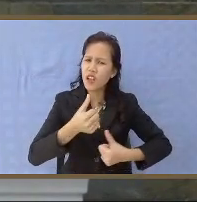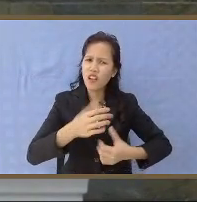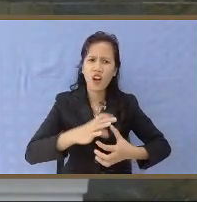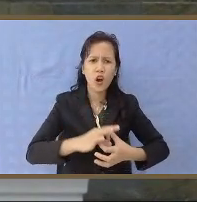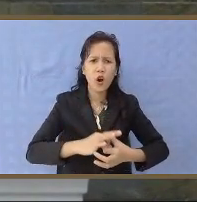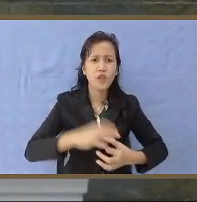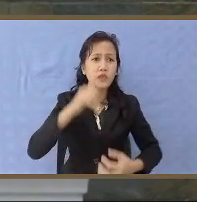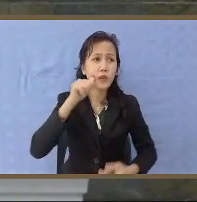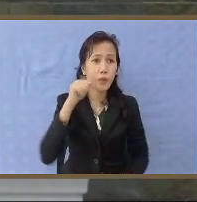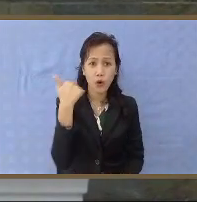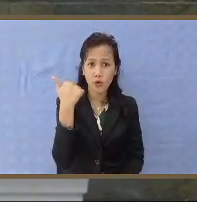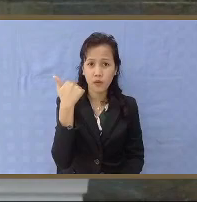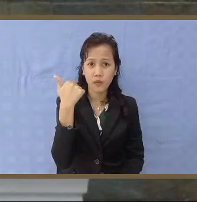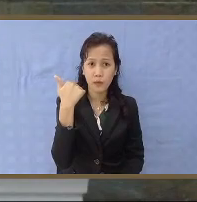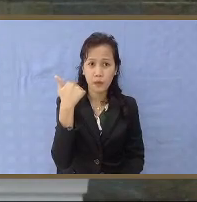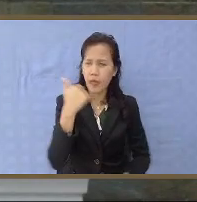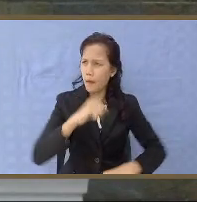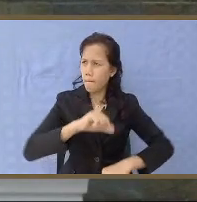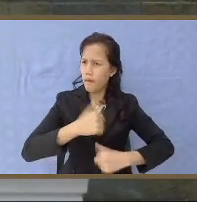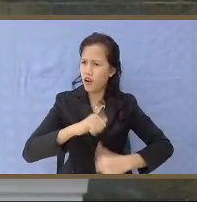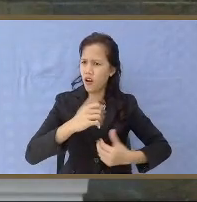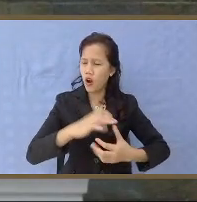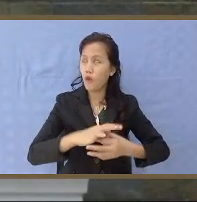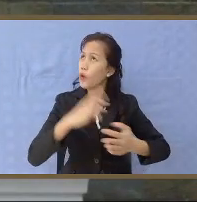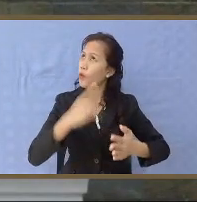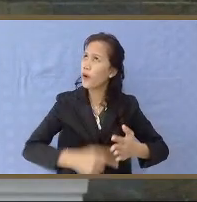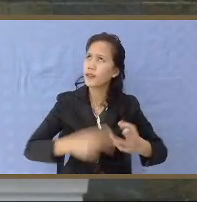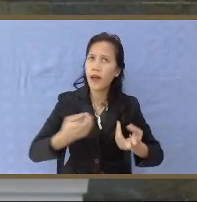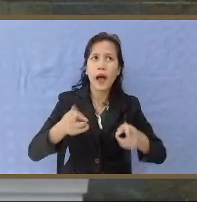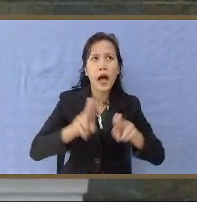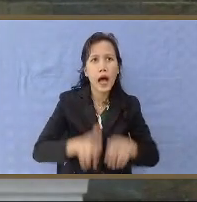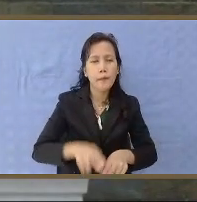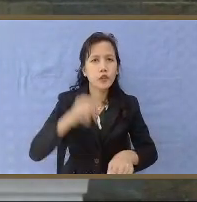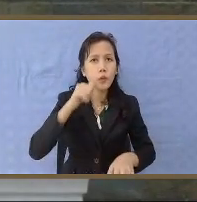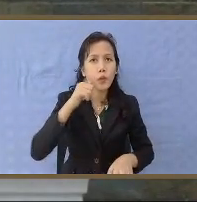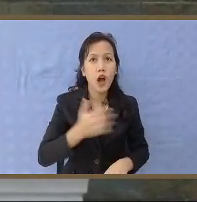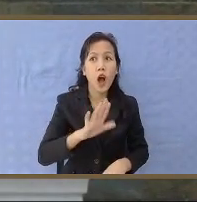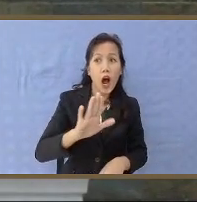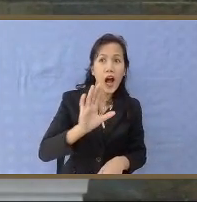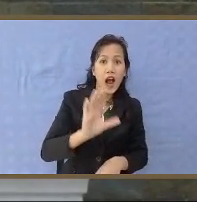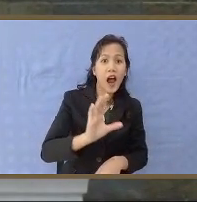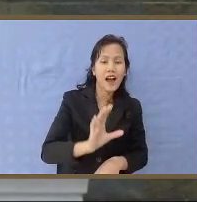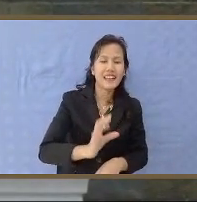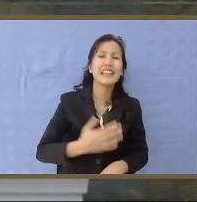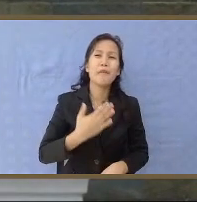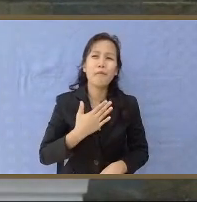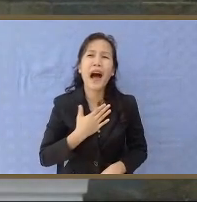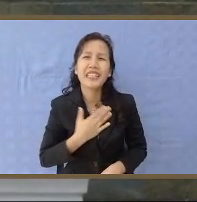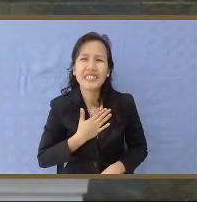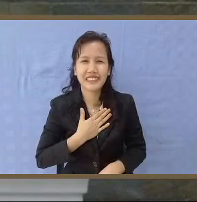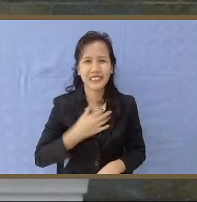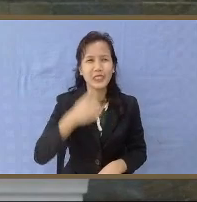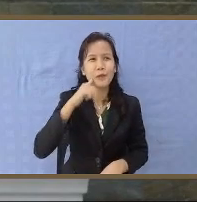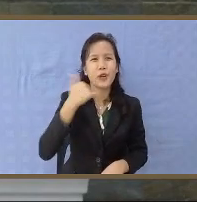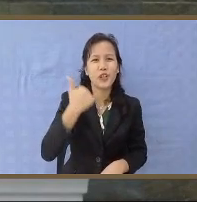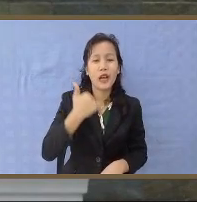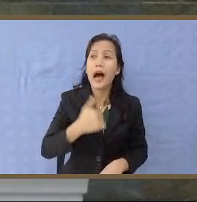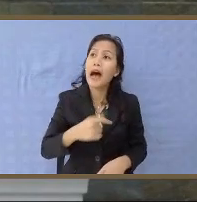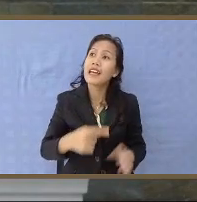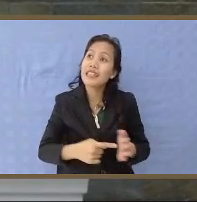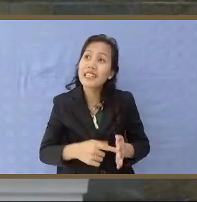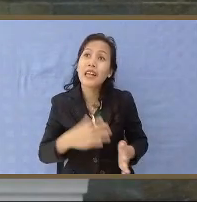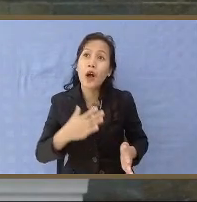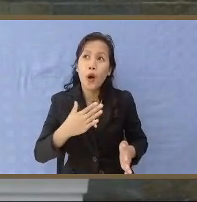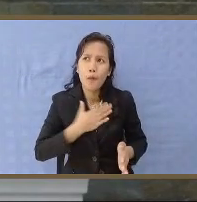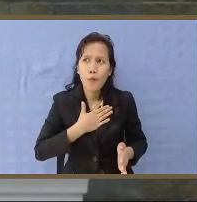yourselves. Kung ano mangyayari bukas. Or sasabihin mo, hold mo yung bukas. Sa iyo yung bukas. No way. Ito ang gusto mong mangyayari bukas. You